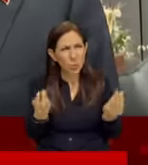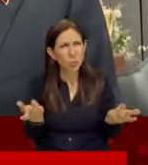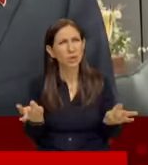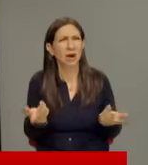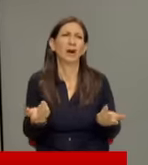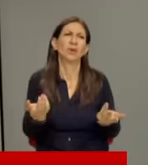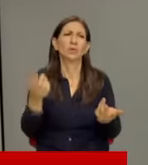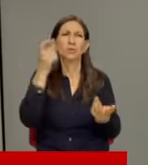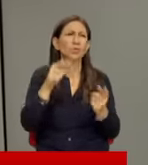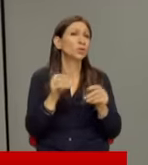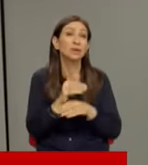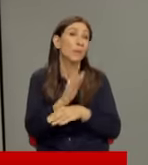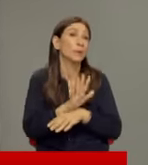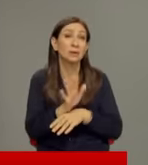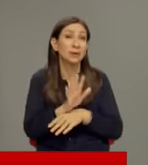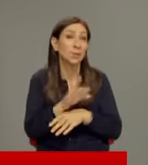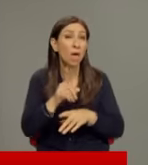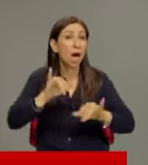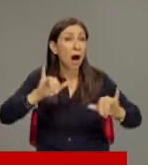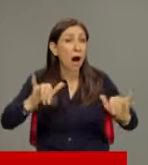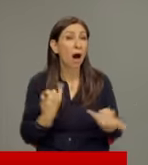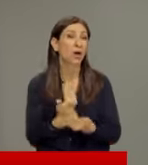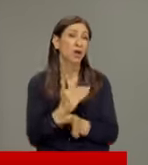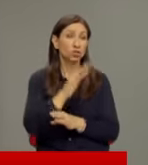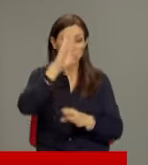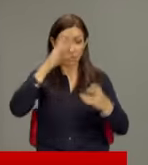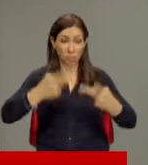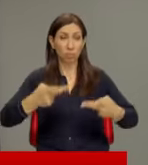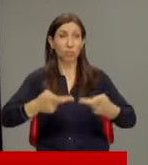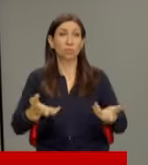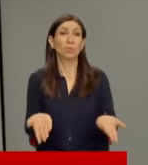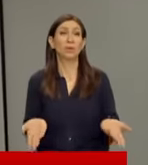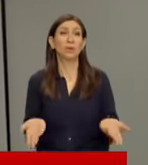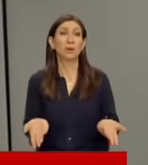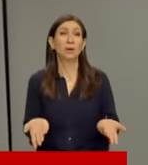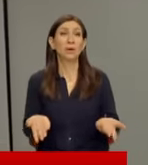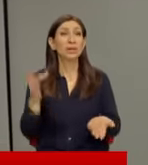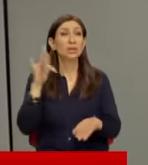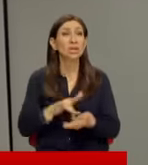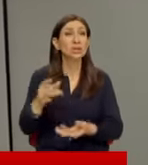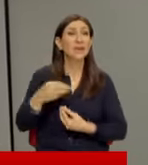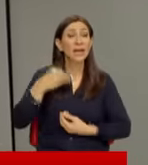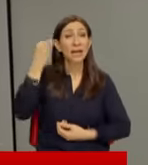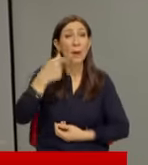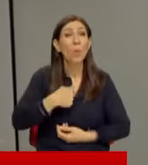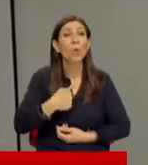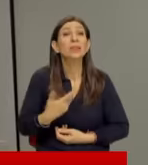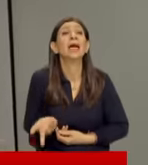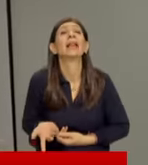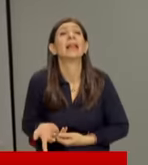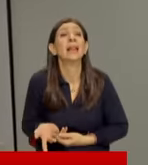mi? Bakın Türkiye bunu yaşamadı. Ve bunu en derin bir şekilde İstanbul'a yaşatıyorlar. Cezalandırdıkları Ekrem İmamoğlu değil